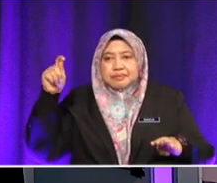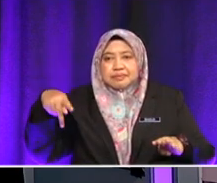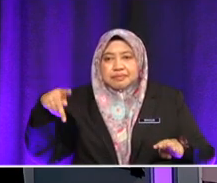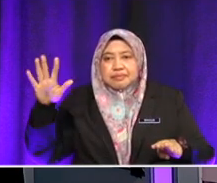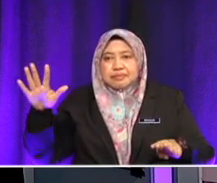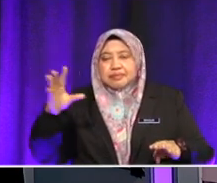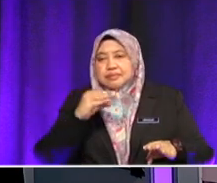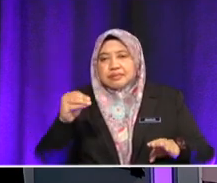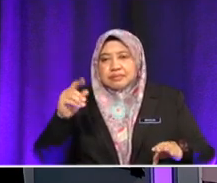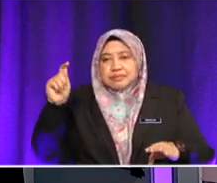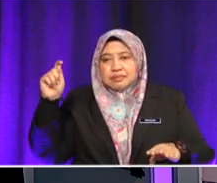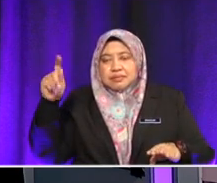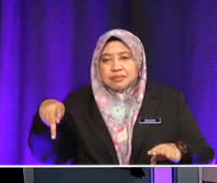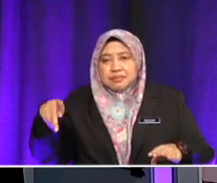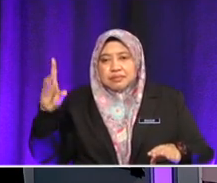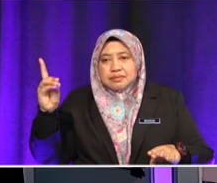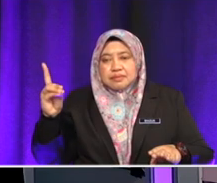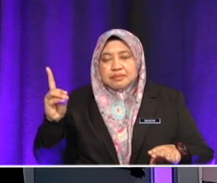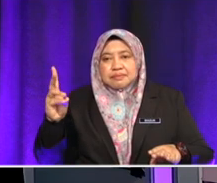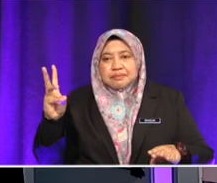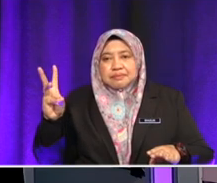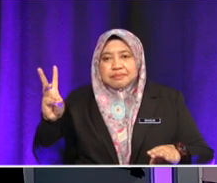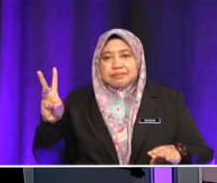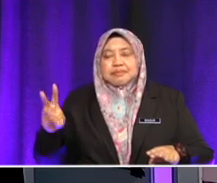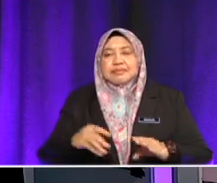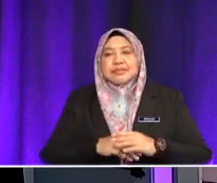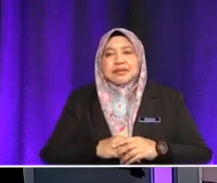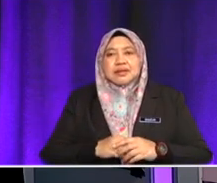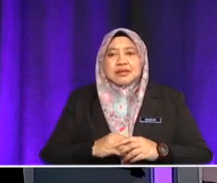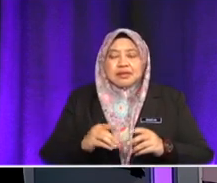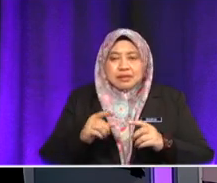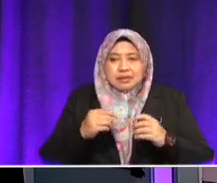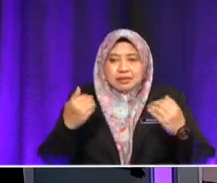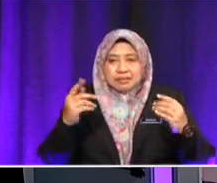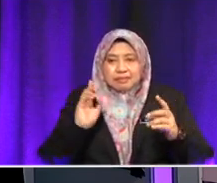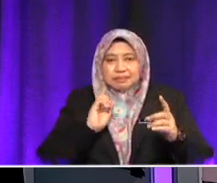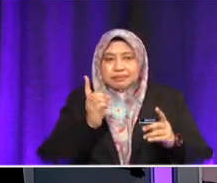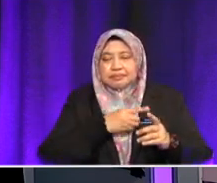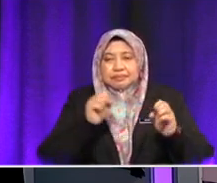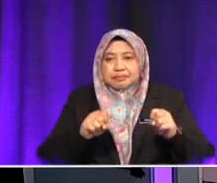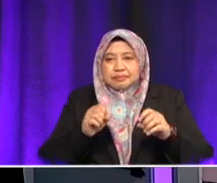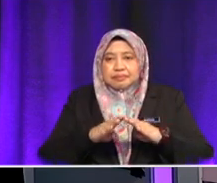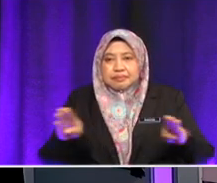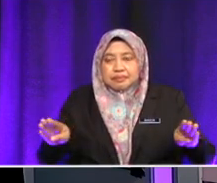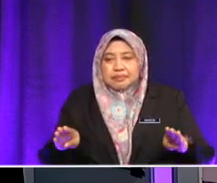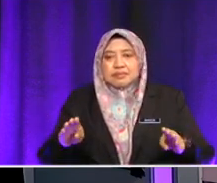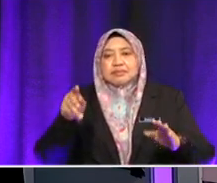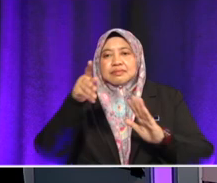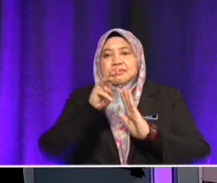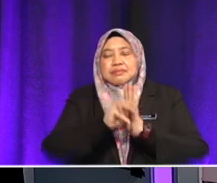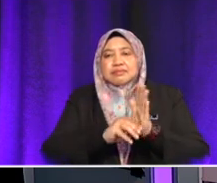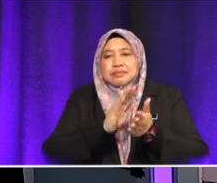ialah pada keadaan tekal dan terperinci begitu juga pada tv6 tekal dan terperinci yaitu perbedaannya ialah menjadi